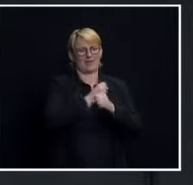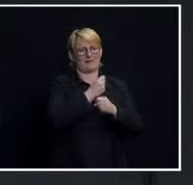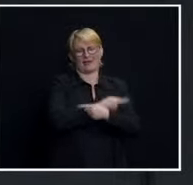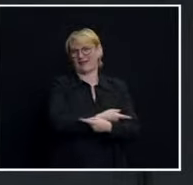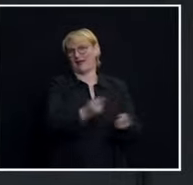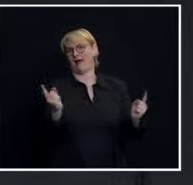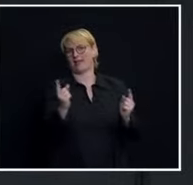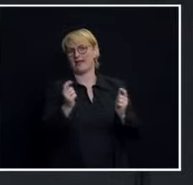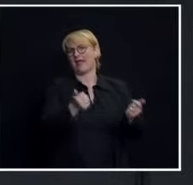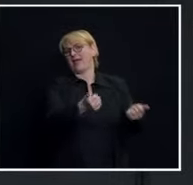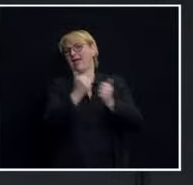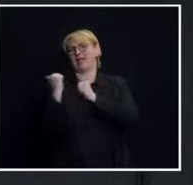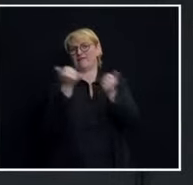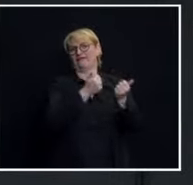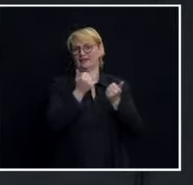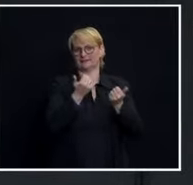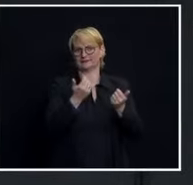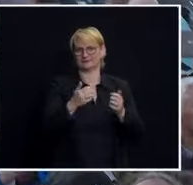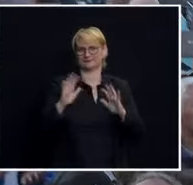haben.